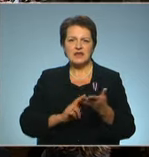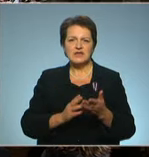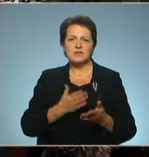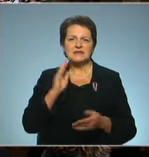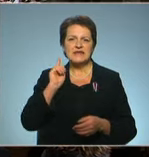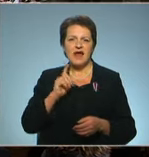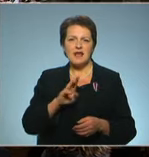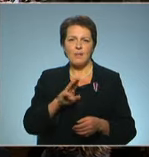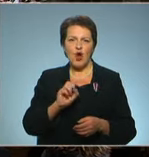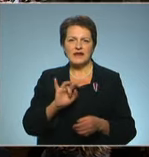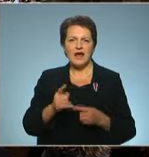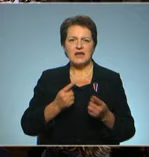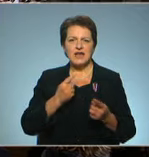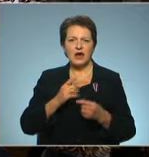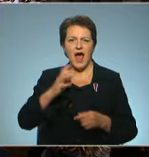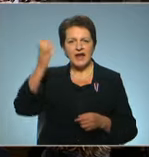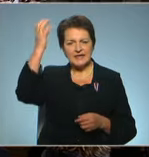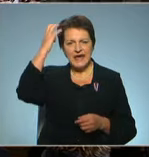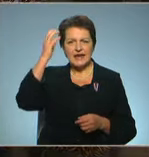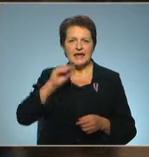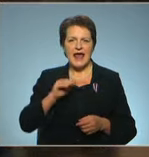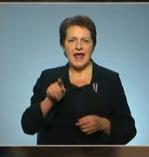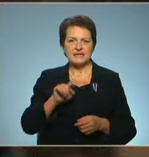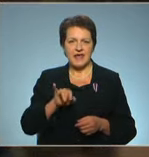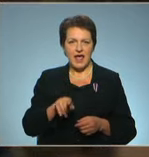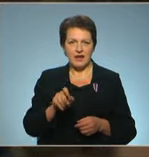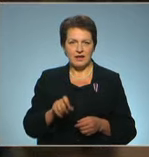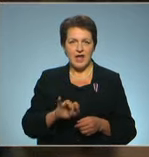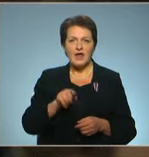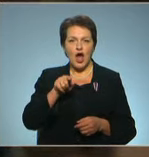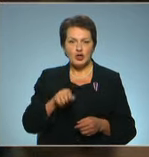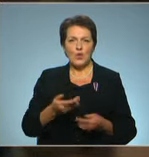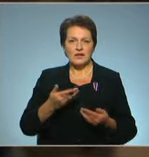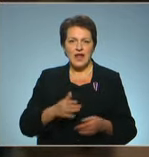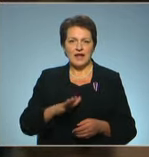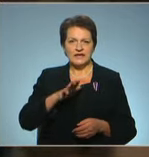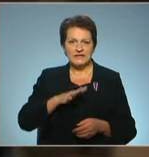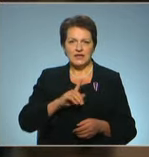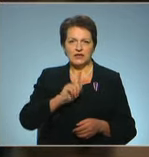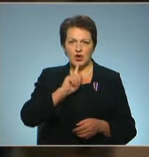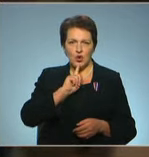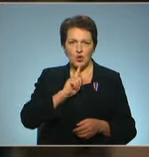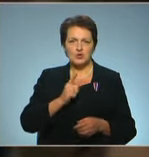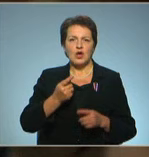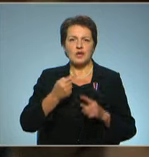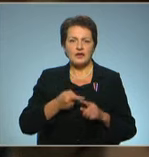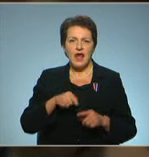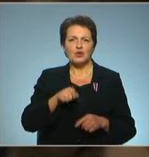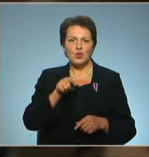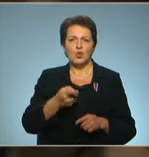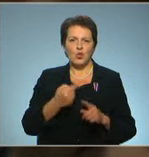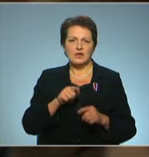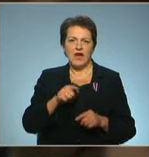Mordohaja saruna ar ķēniņiem Esteri. Ja tu tagad cietīsi klusu, tad tu un tava tēva nāmsies